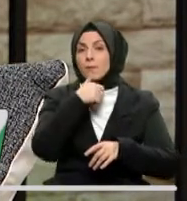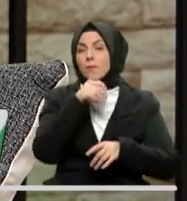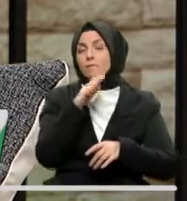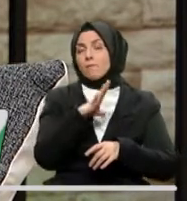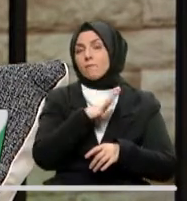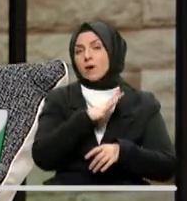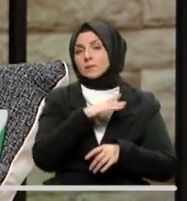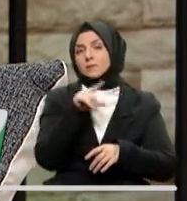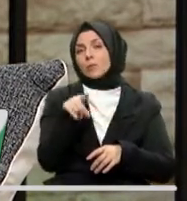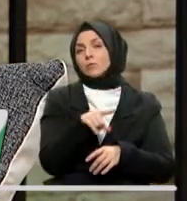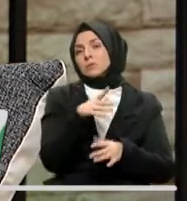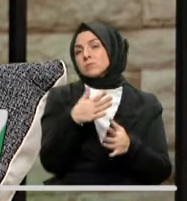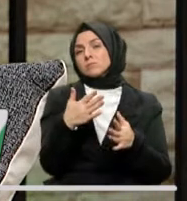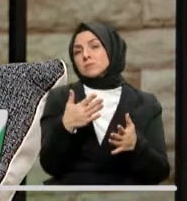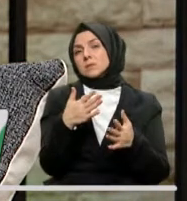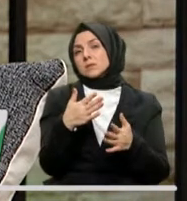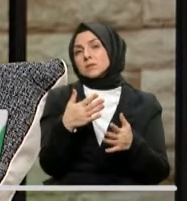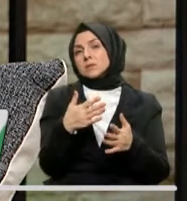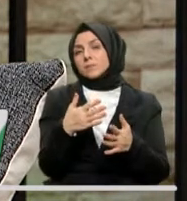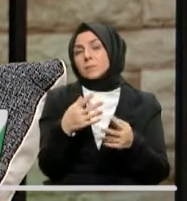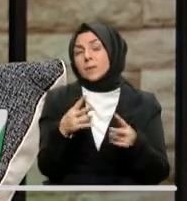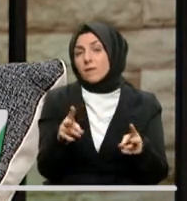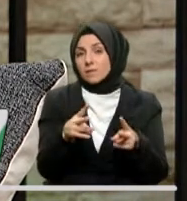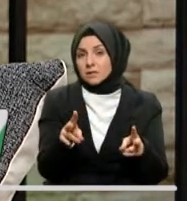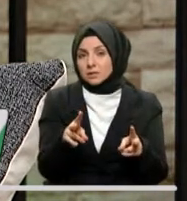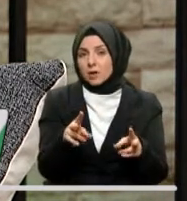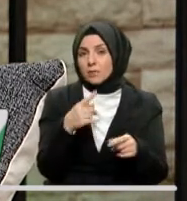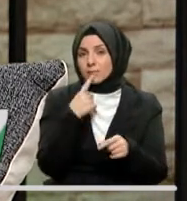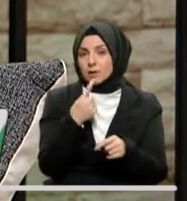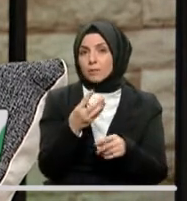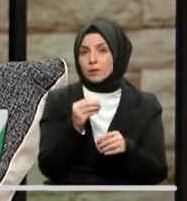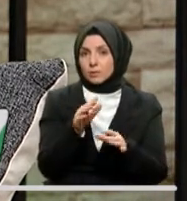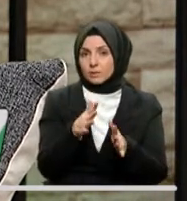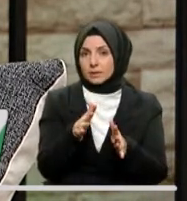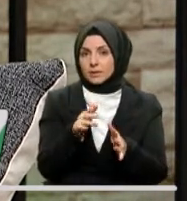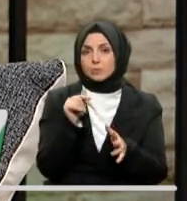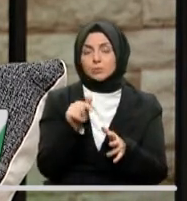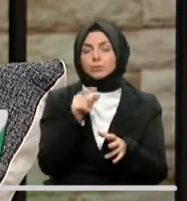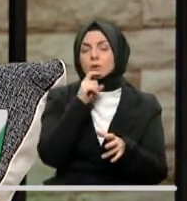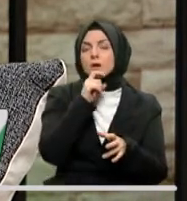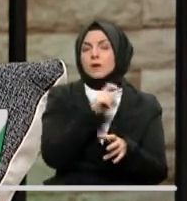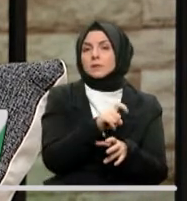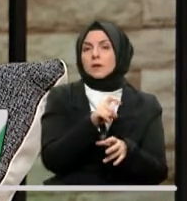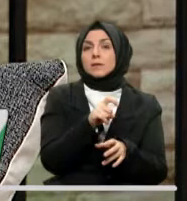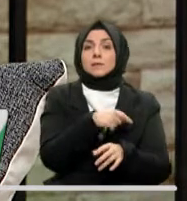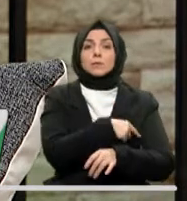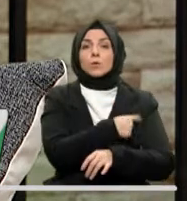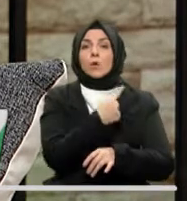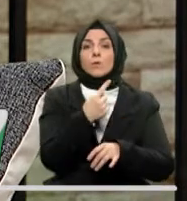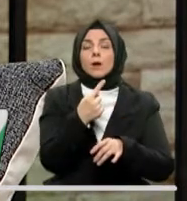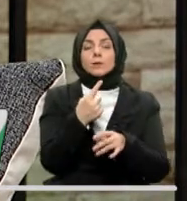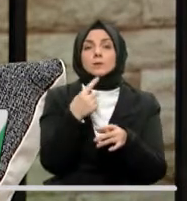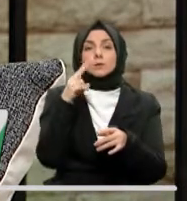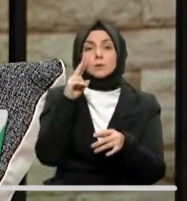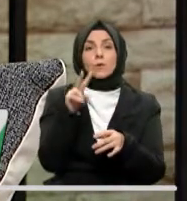edeceğim diyebiliyor kişiler Burada hata yapanın hatasını normal karşılamak ya da hatasını Affetmek